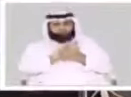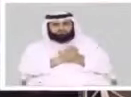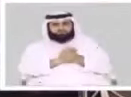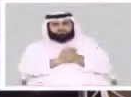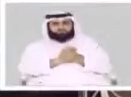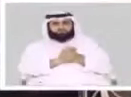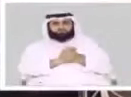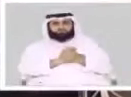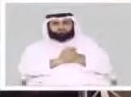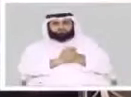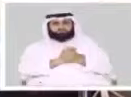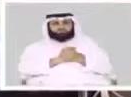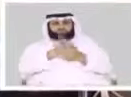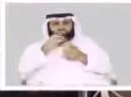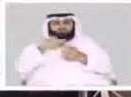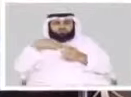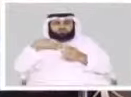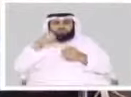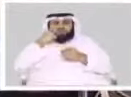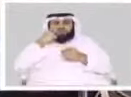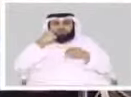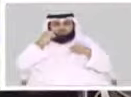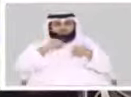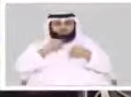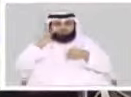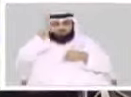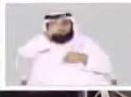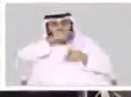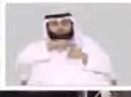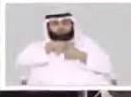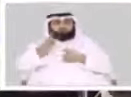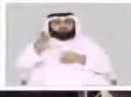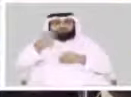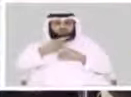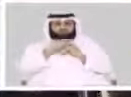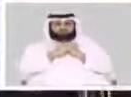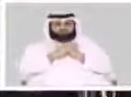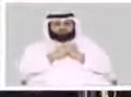ذلك لهم خزي في الدنيا ولهم في الآخرة عذاب عظيم.